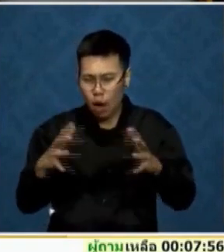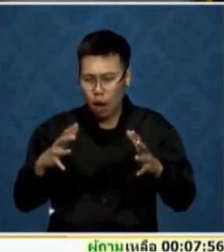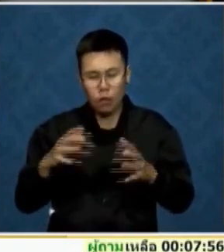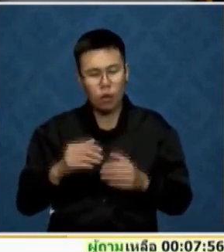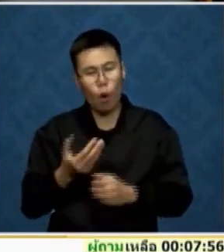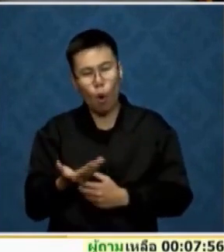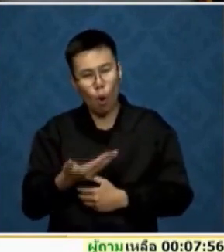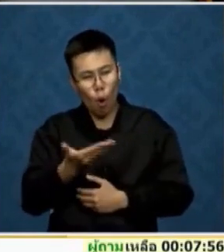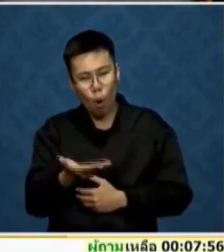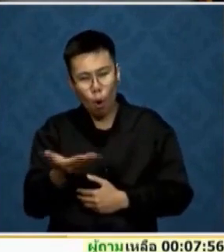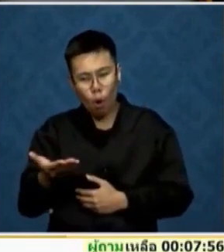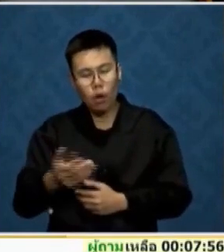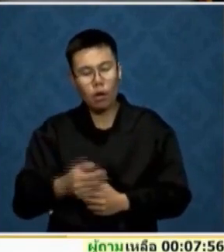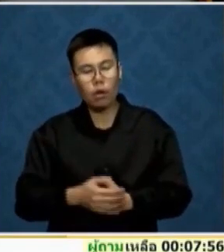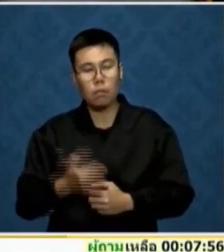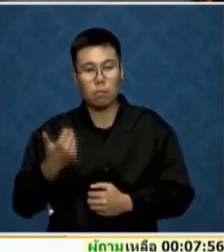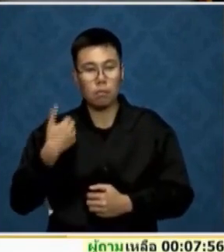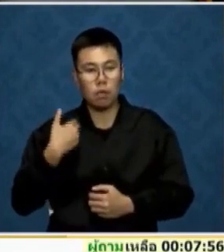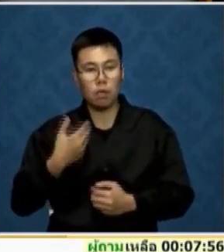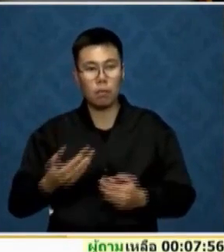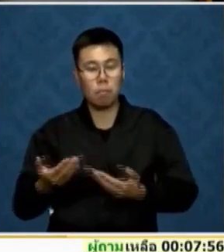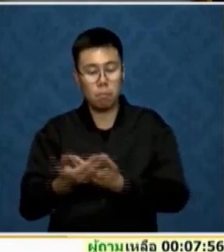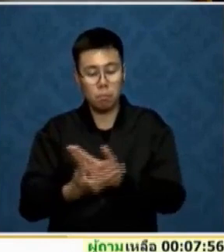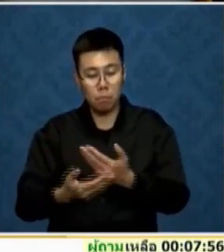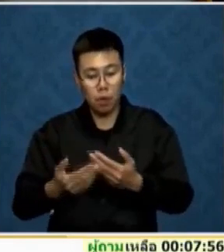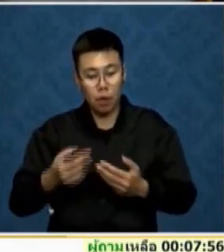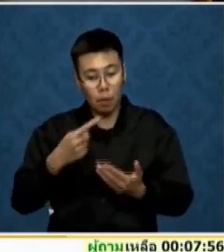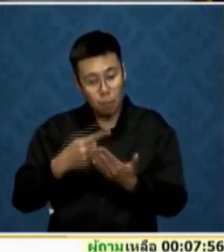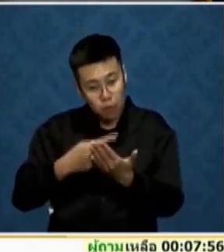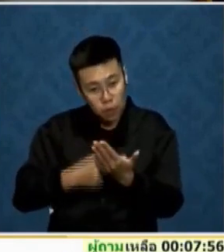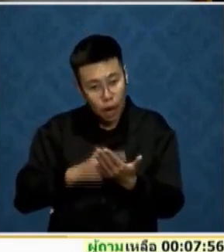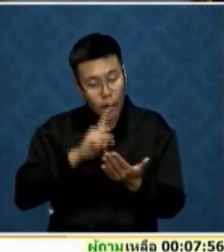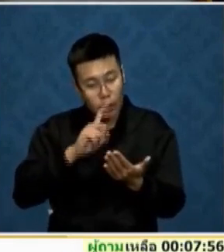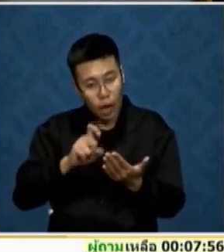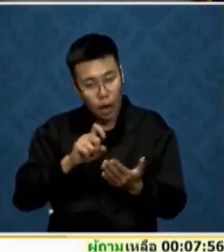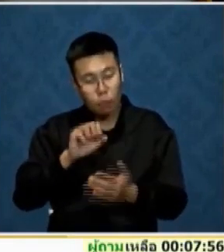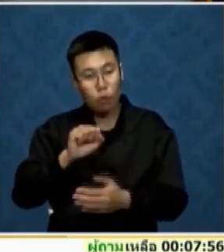ะครับมาเป็นผู้กำกับตม.ที่ภูเก็ต